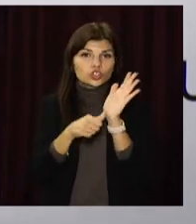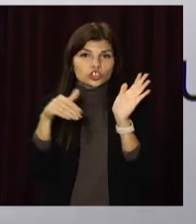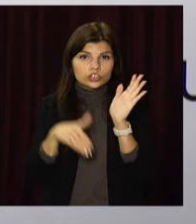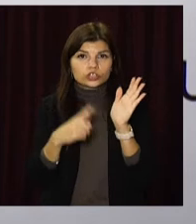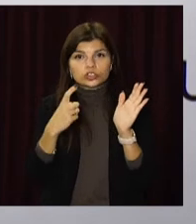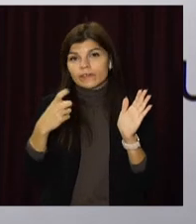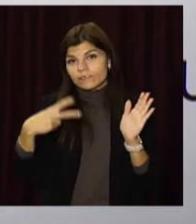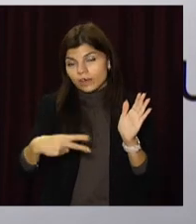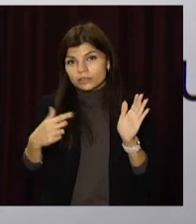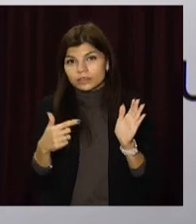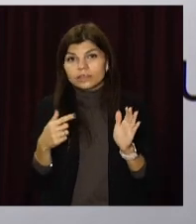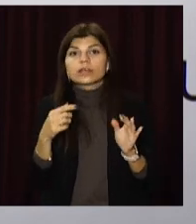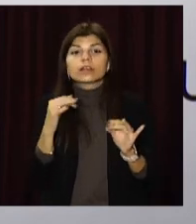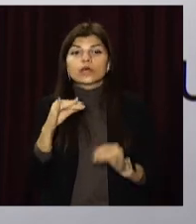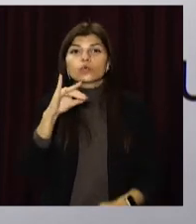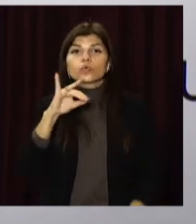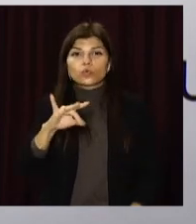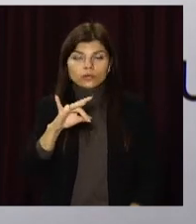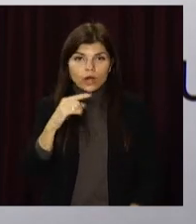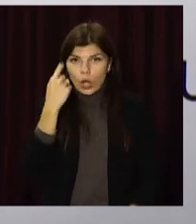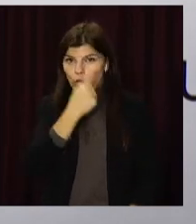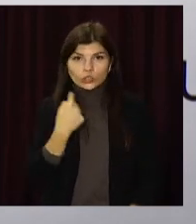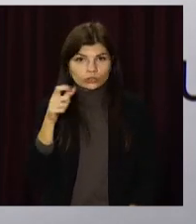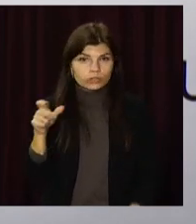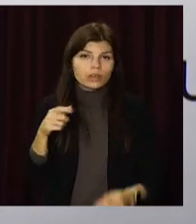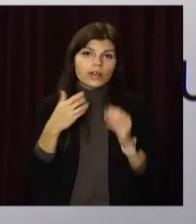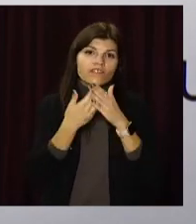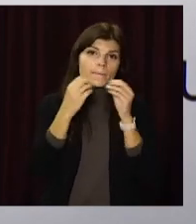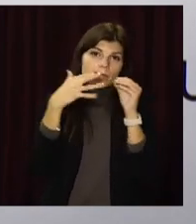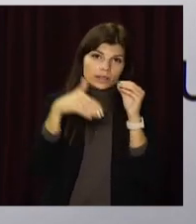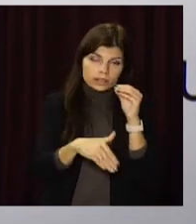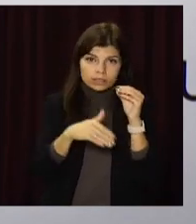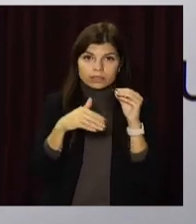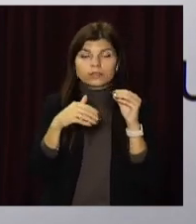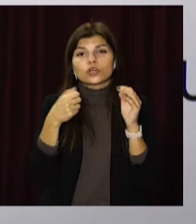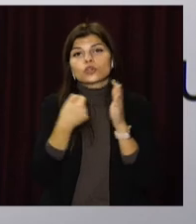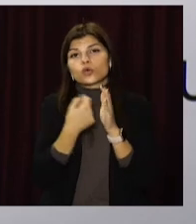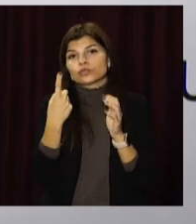6120 гривень. Та на юросіб посадових від 15300 гривень до